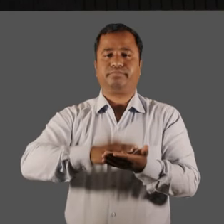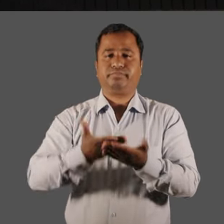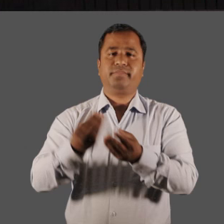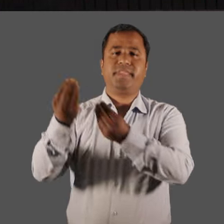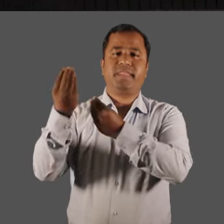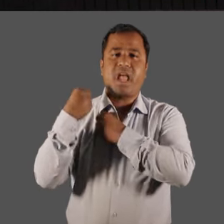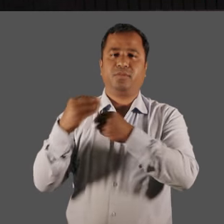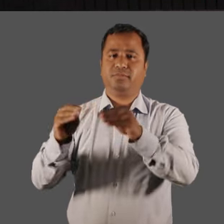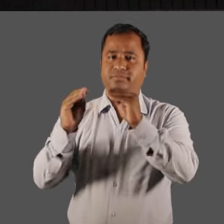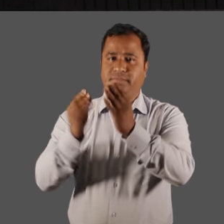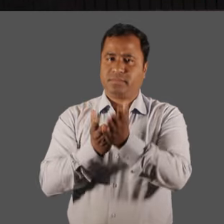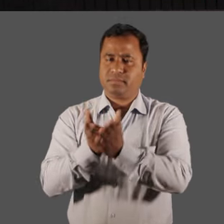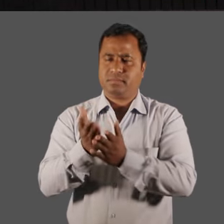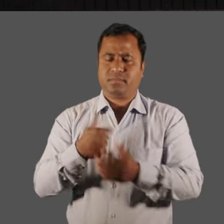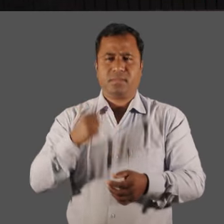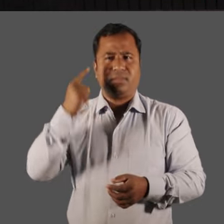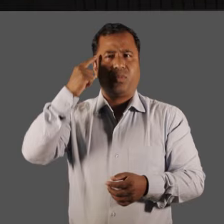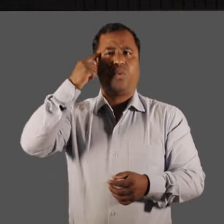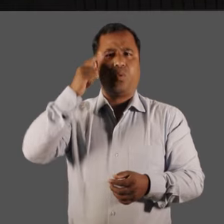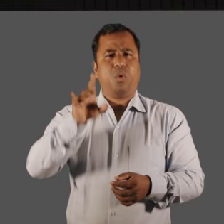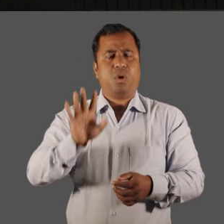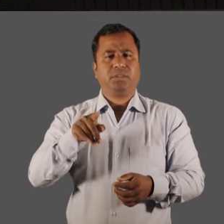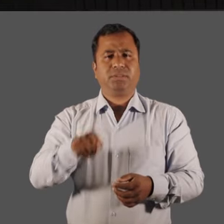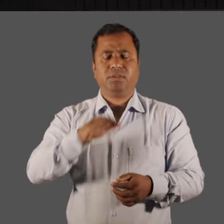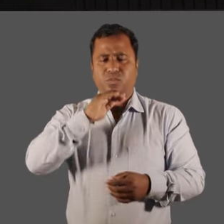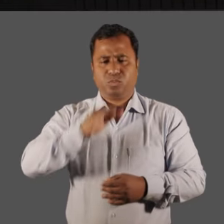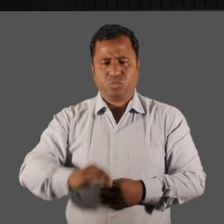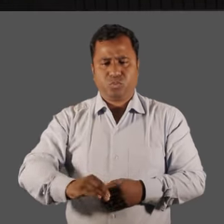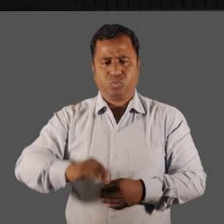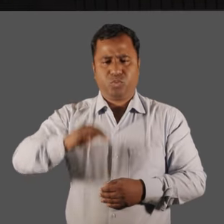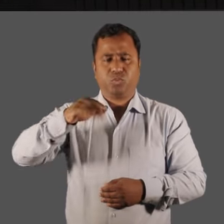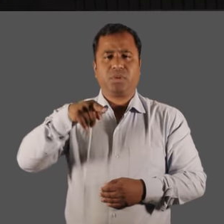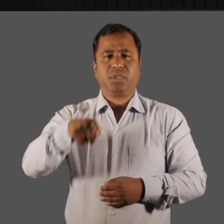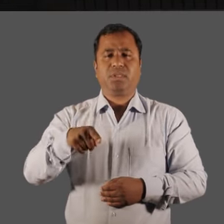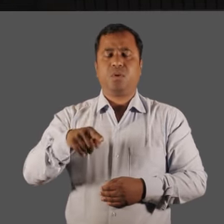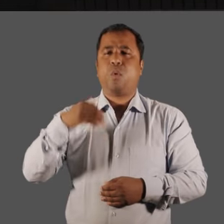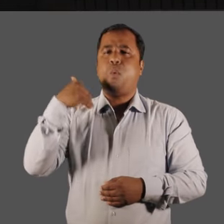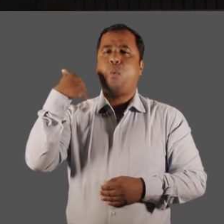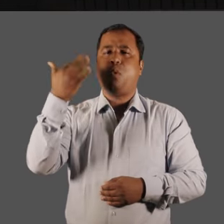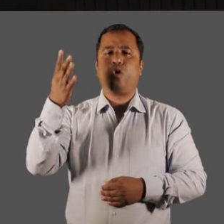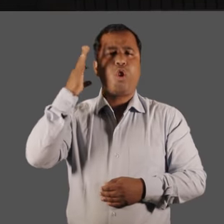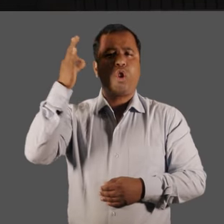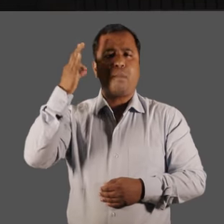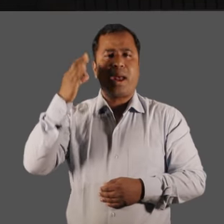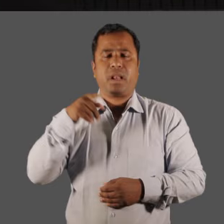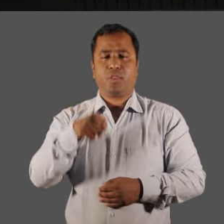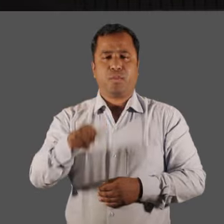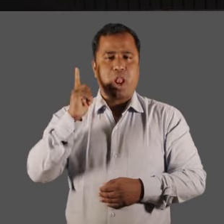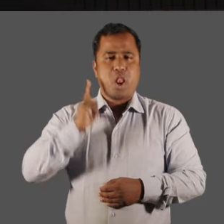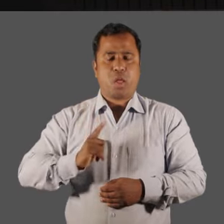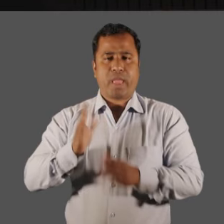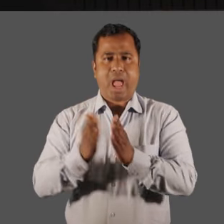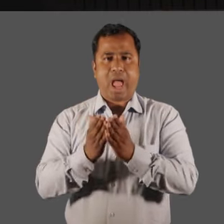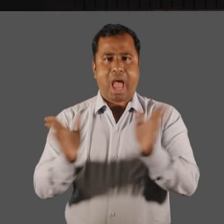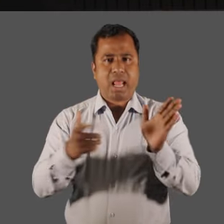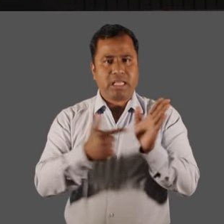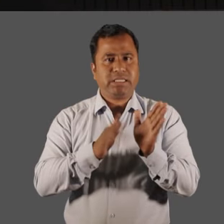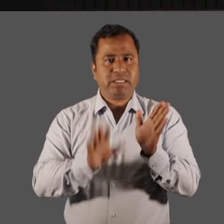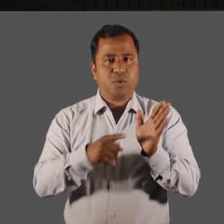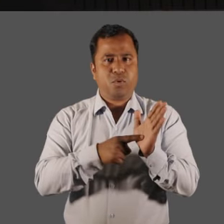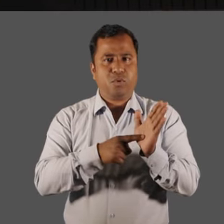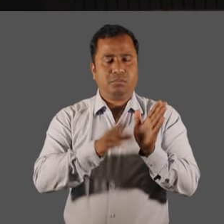হয়েছে। মানে আপনার কি মনে হয় যে এটা আপনার শৈশবকে অন্য আর ১০ টা শিশু থেকে একটু আলাদা করেছে কিংবা কোনো ধরনের প্রভাব ছিল